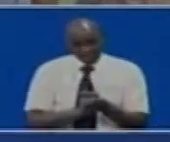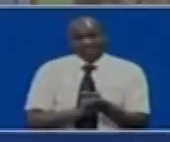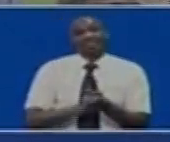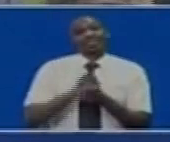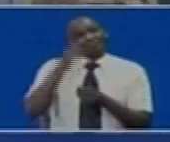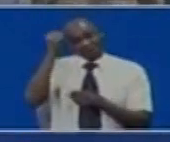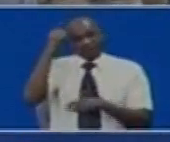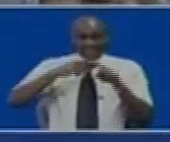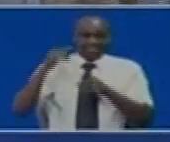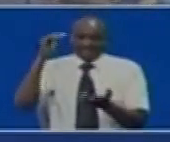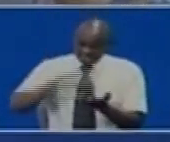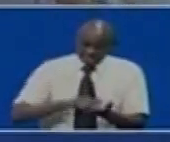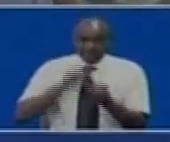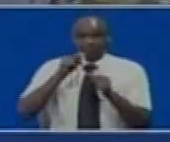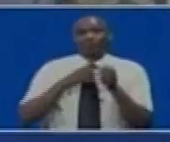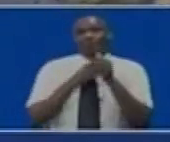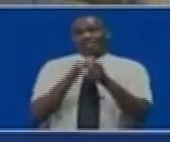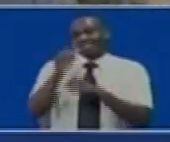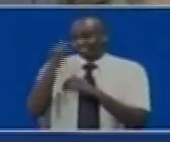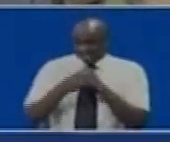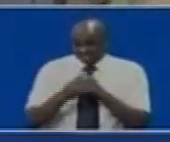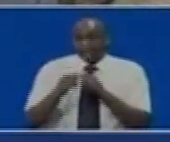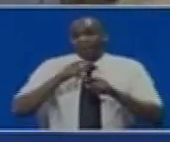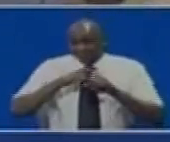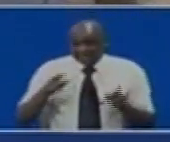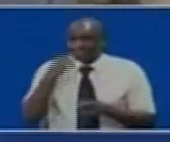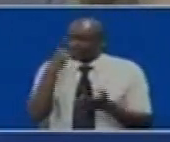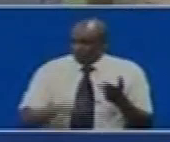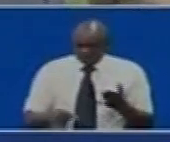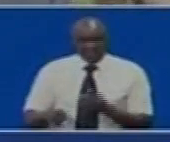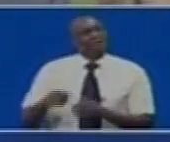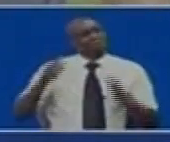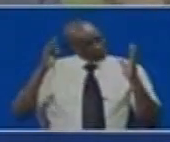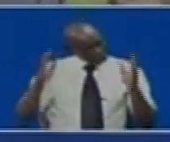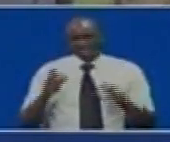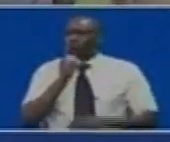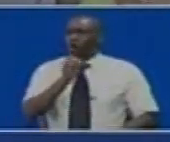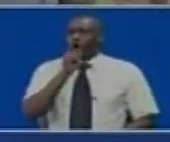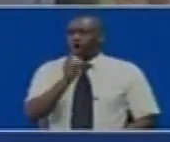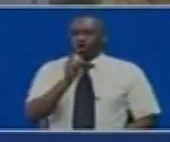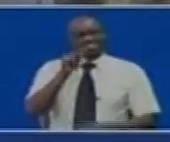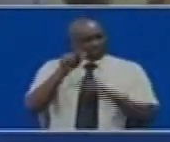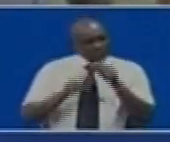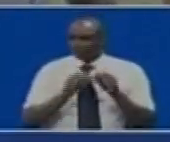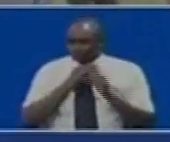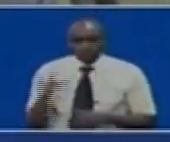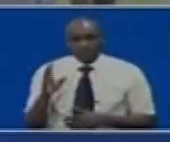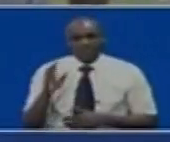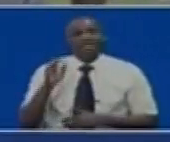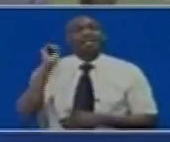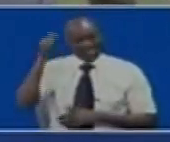cha miaka mitano kuweza kuongoza, lakini zaidi amekemea kwa kinywa kipana sauti za migawanyiko na kuomba wa